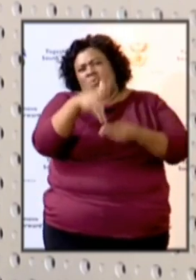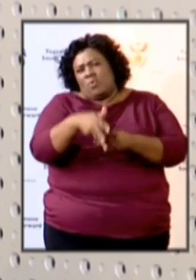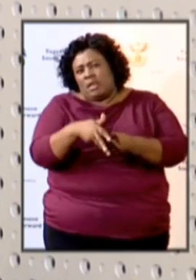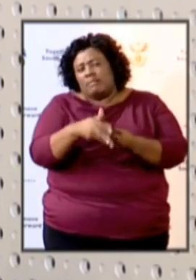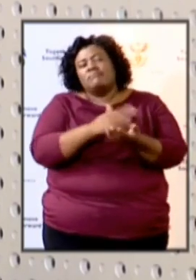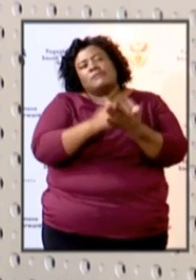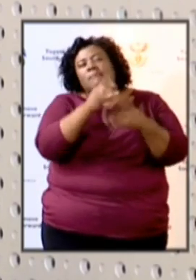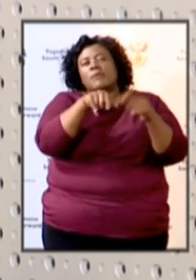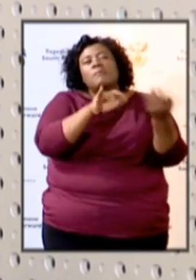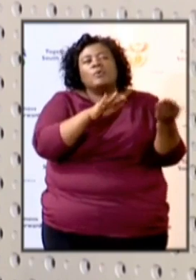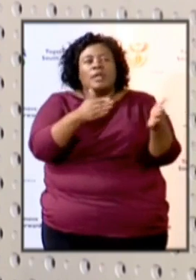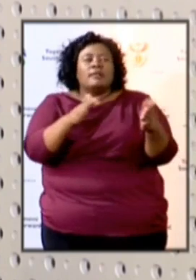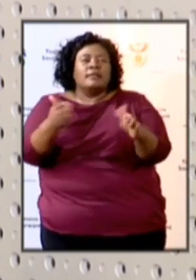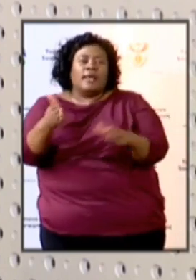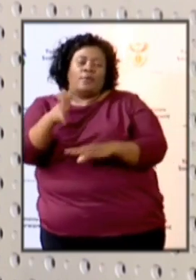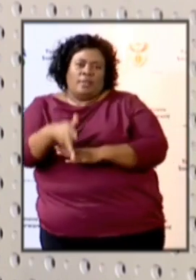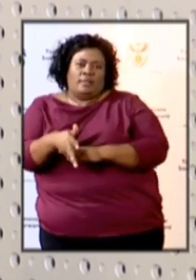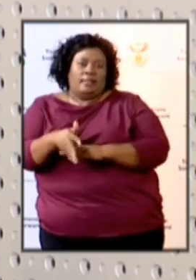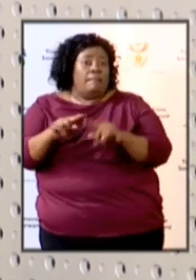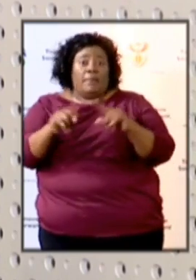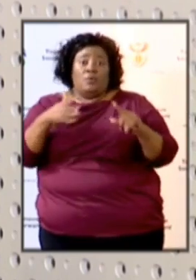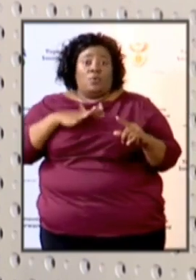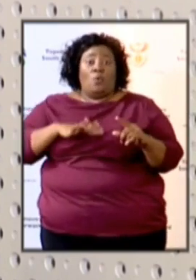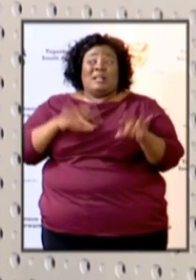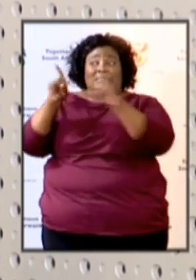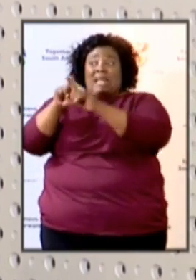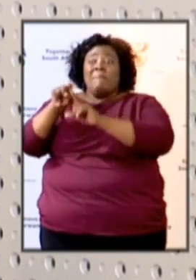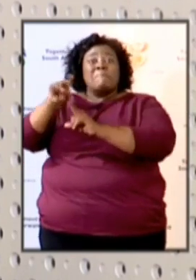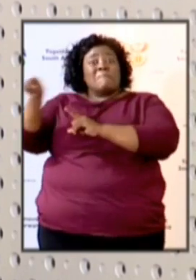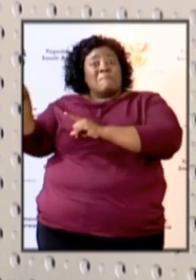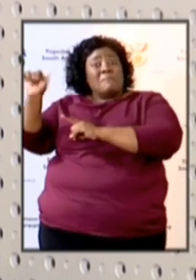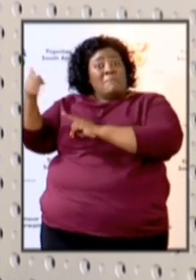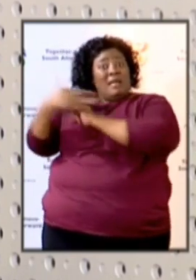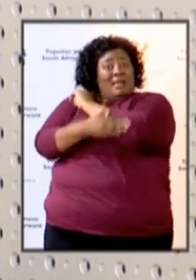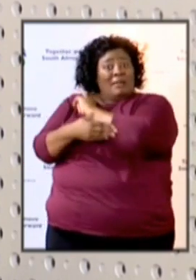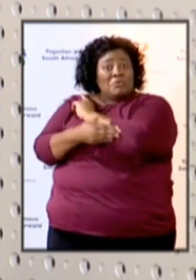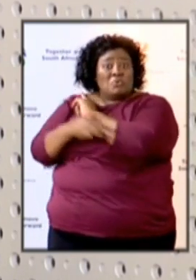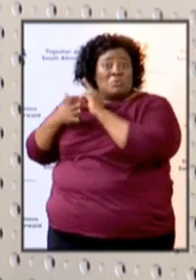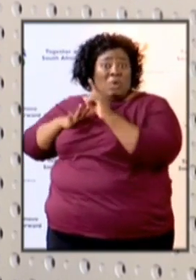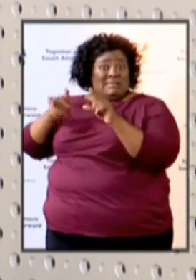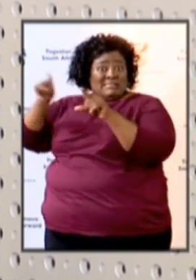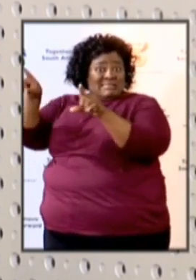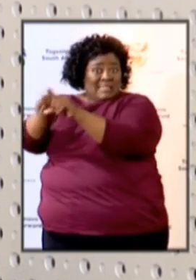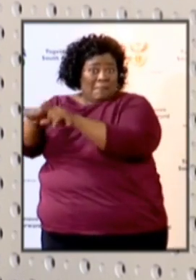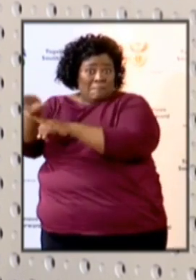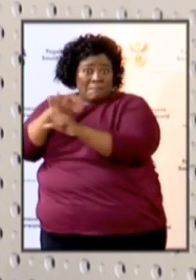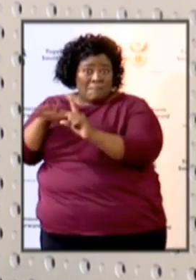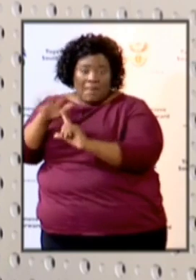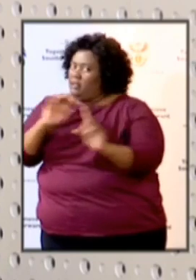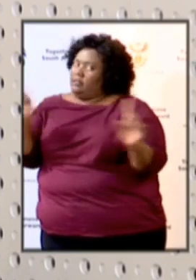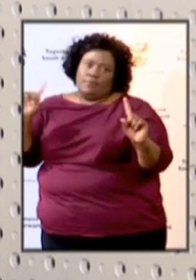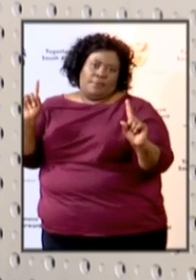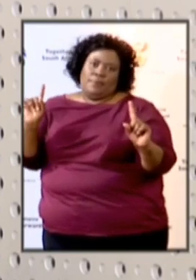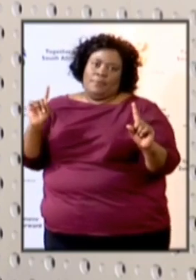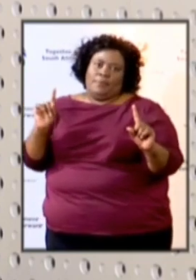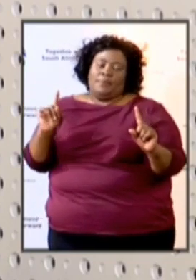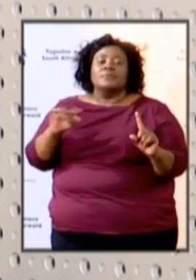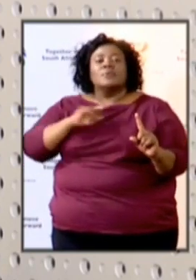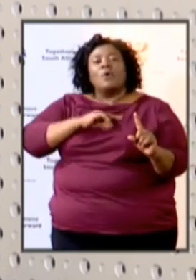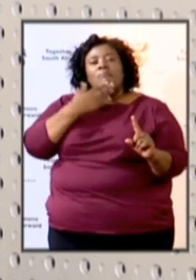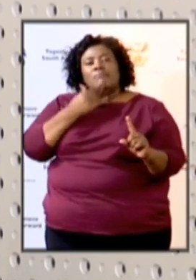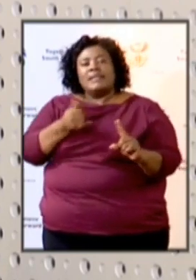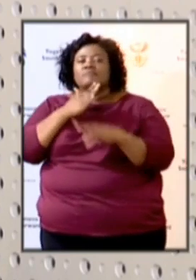kodwa asifuni ukuthi sifike kulawa amazinga esiwabona kwamanye amazwe. Ngakho ke